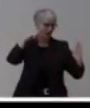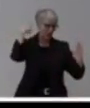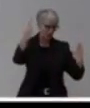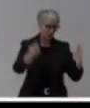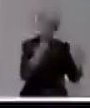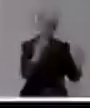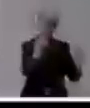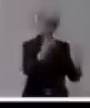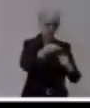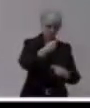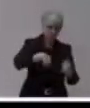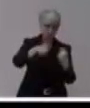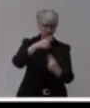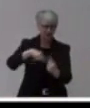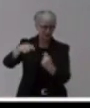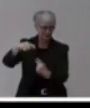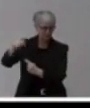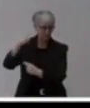4 cicli previsti.